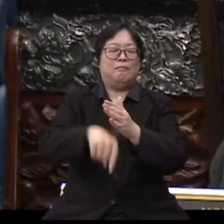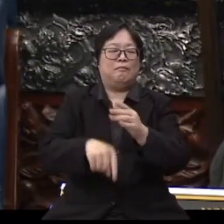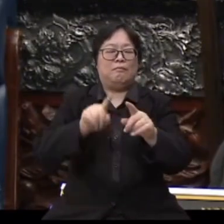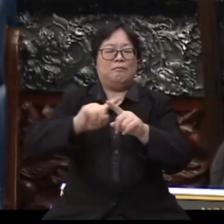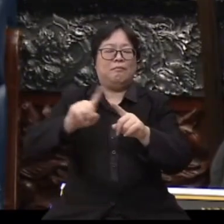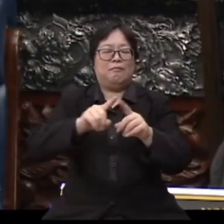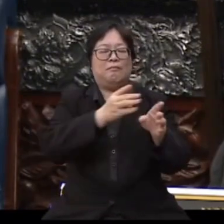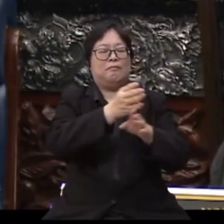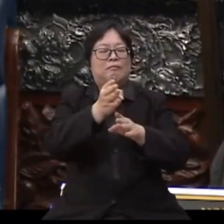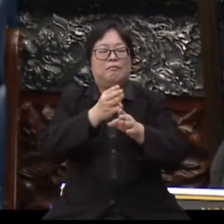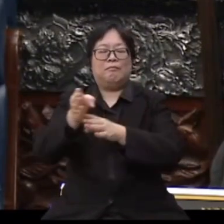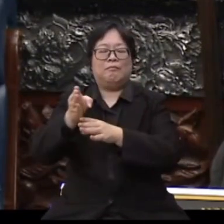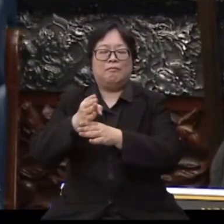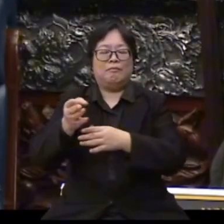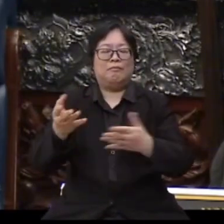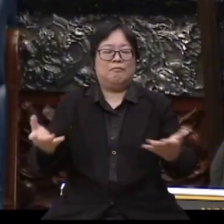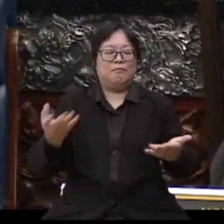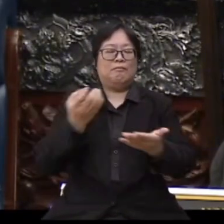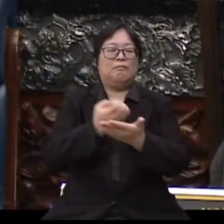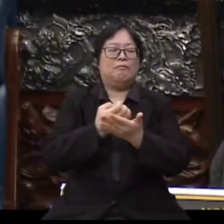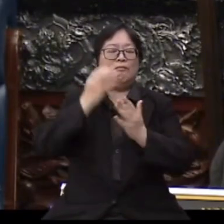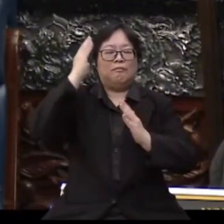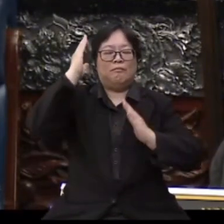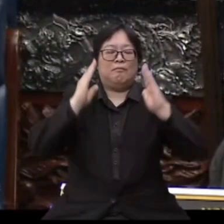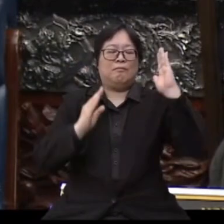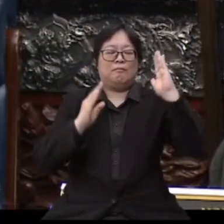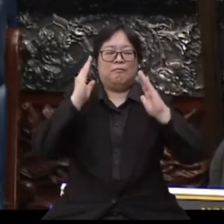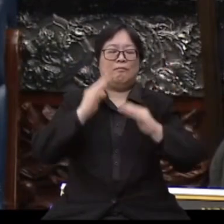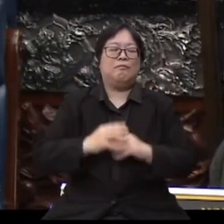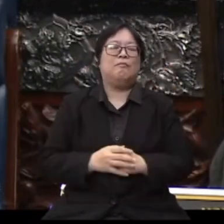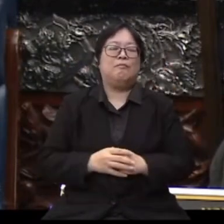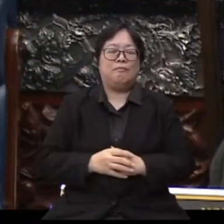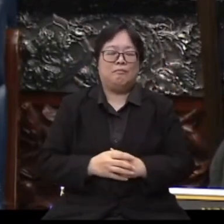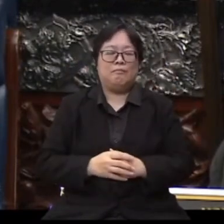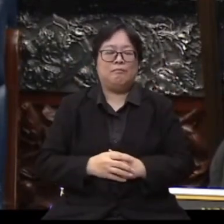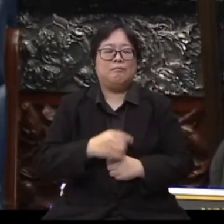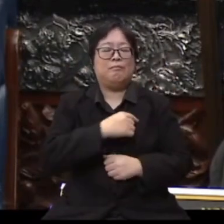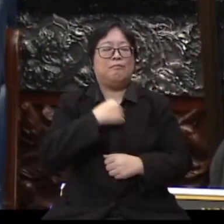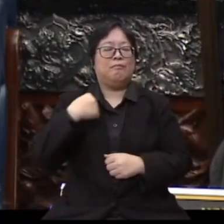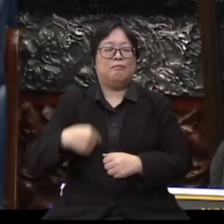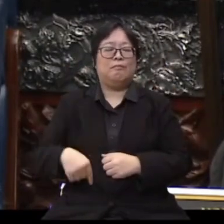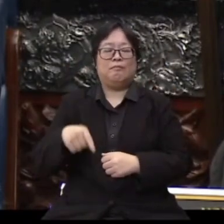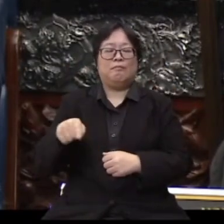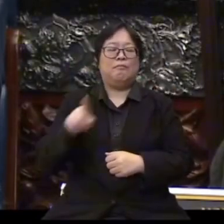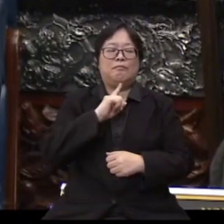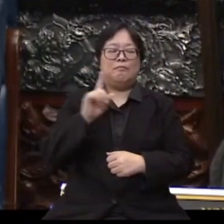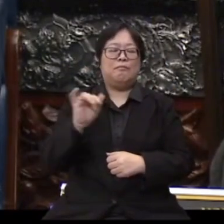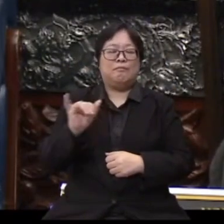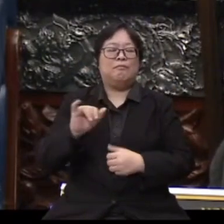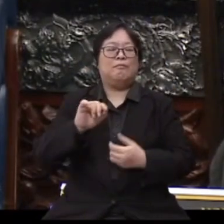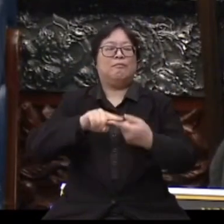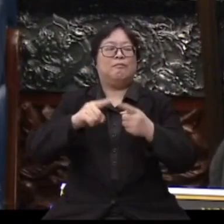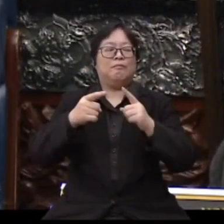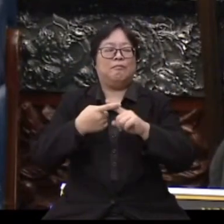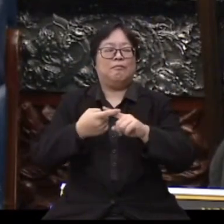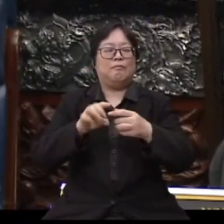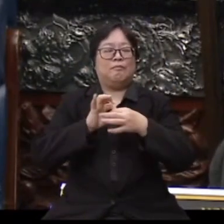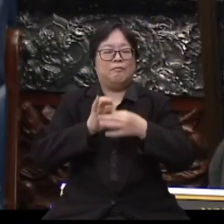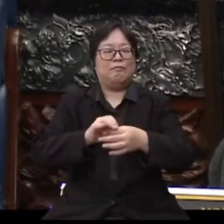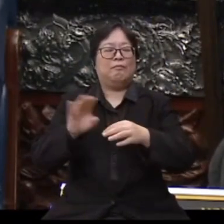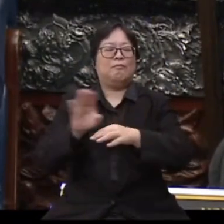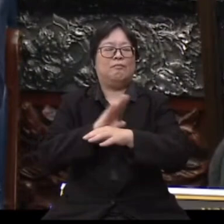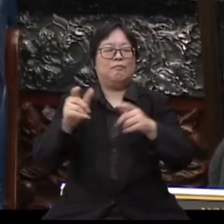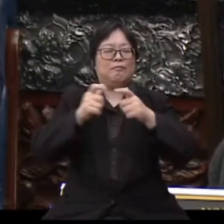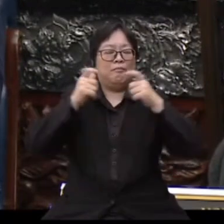pelbagai aspek dalam landscape ekonomi Malaysia. China juga merupakan rakan dagang terbesar